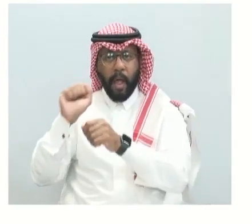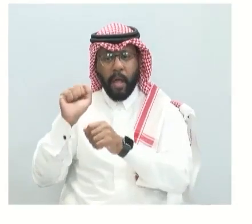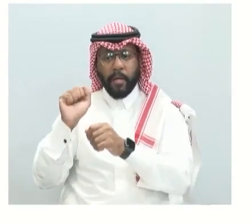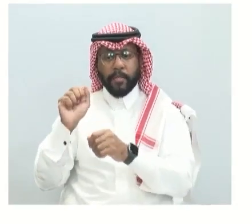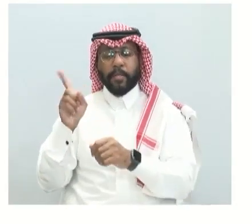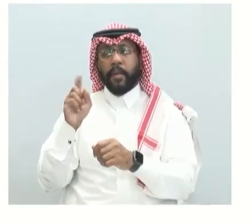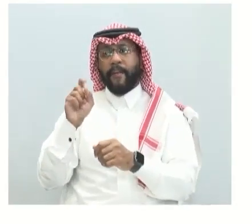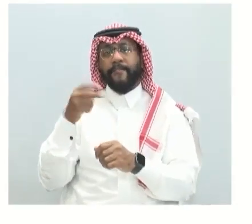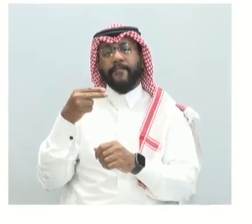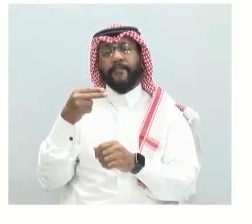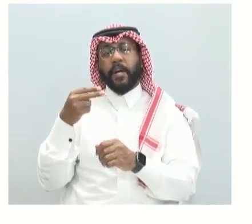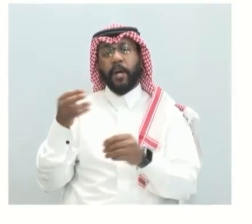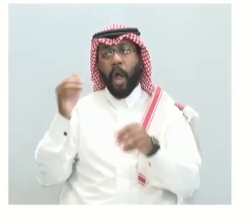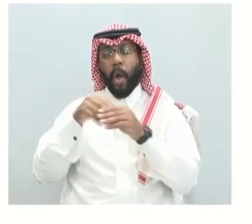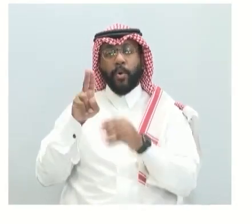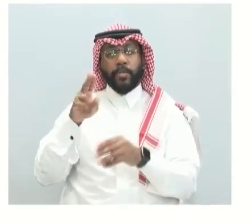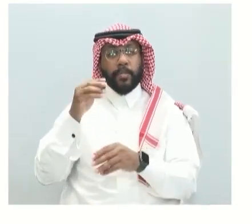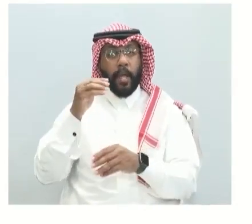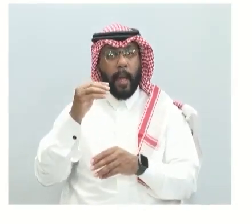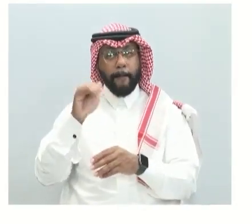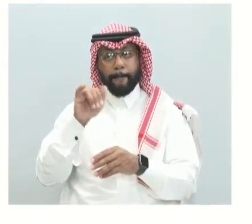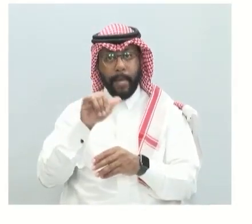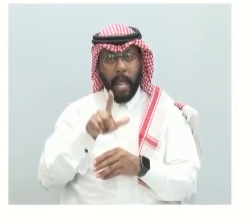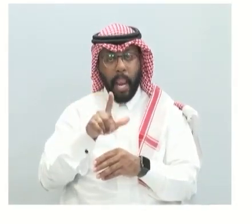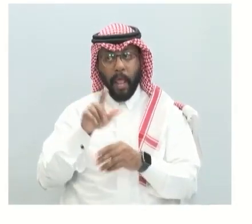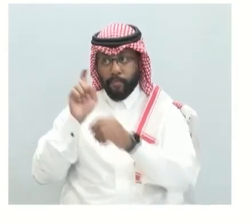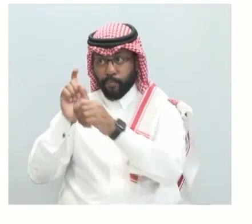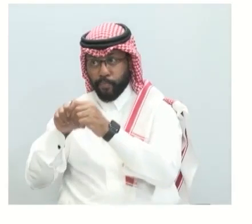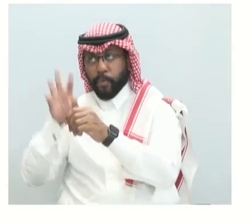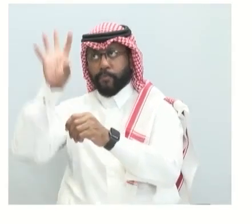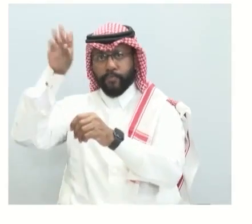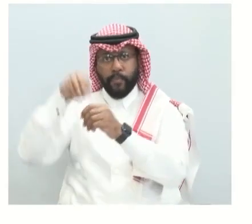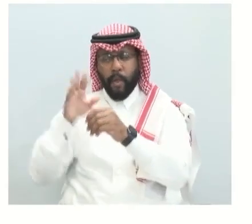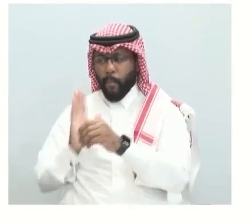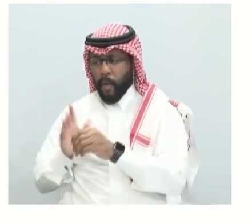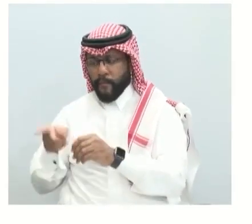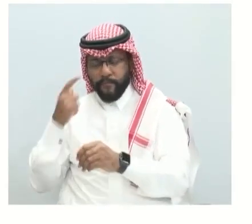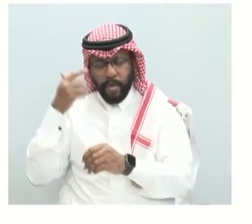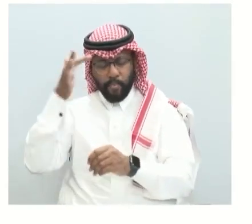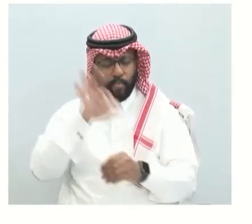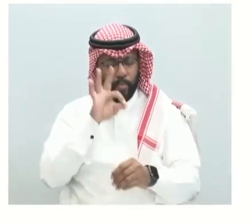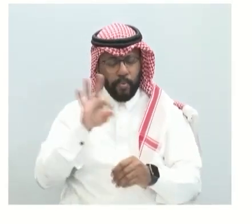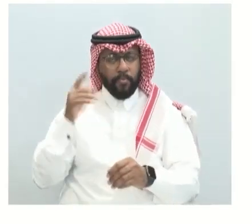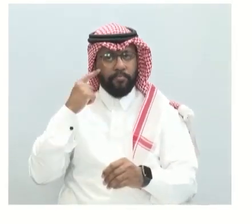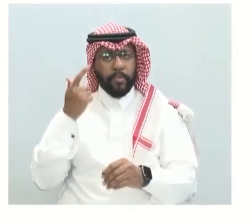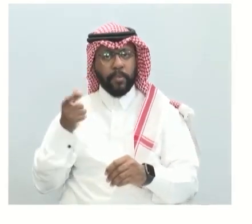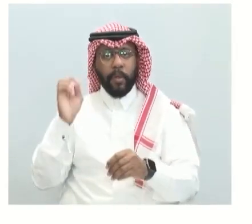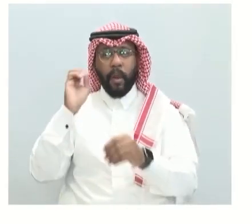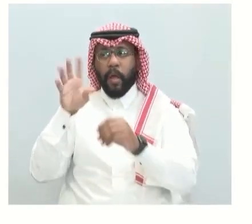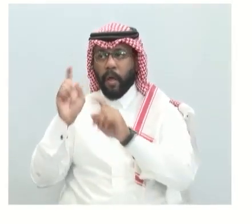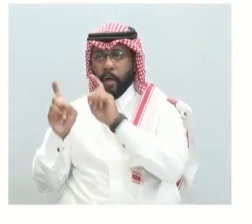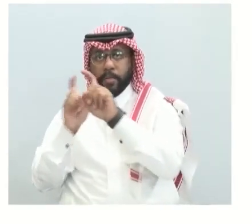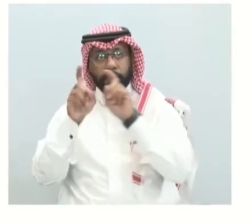برفع الملفات او تحميلها او الاب لود لها بعدها اقوم باختيار الملفات التي اريد ان اقوم برفعها وبعد